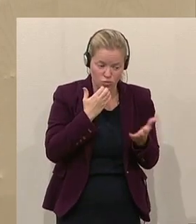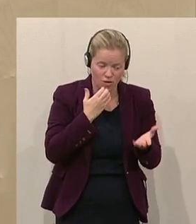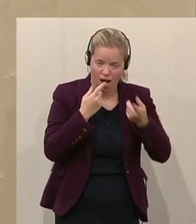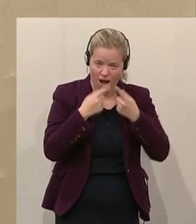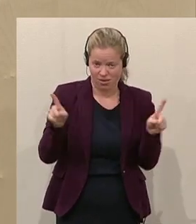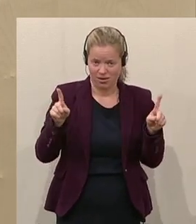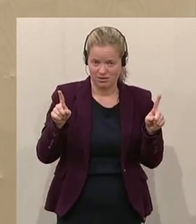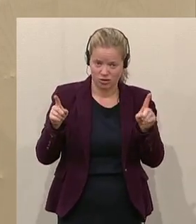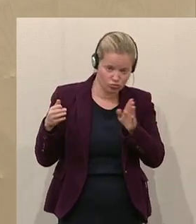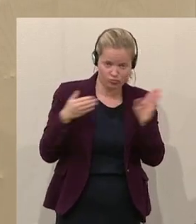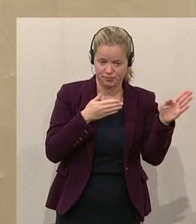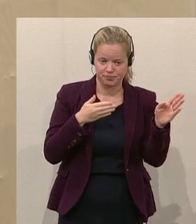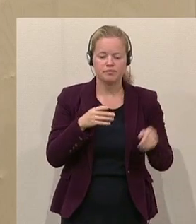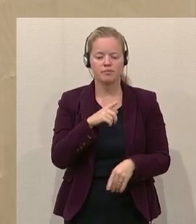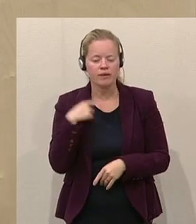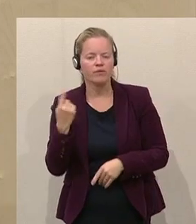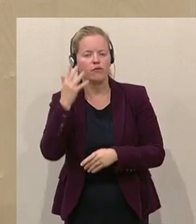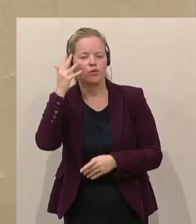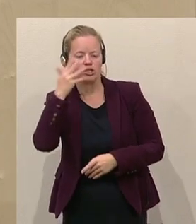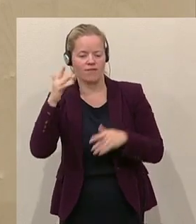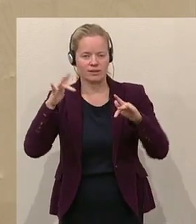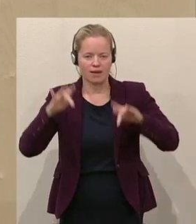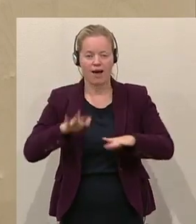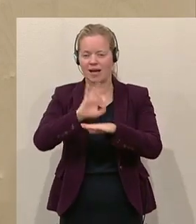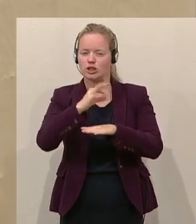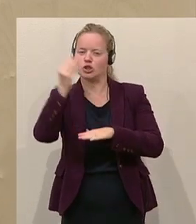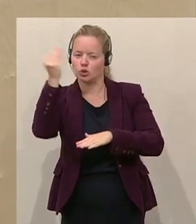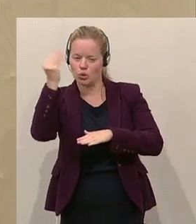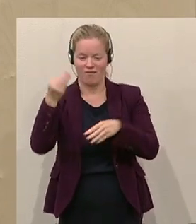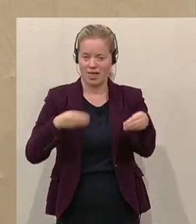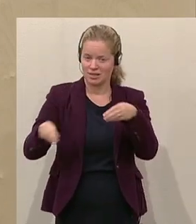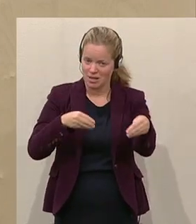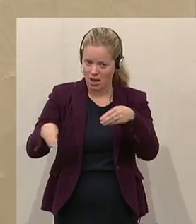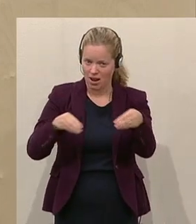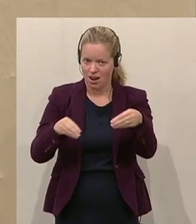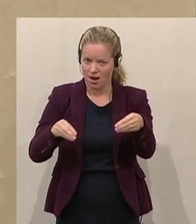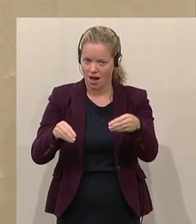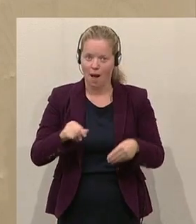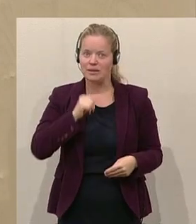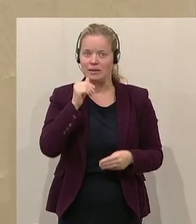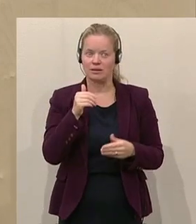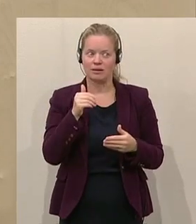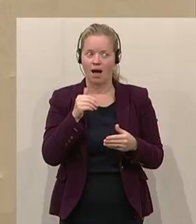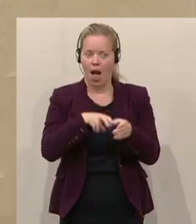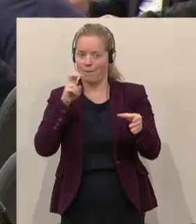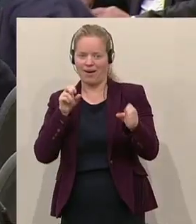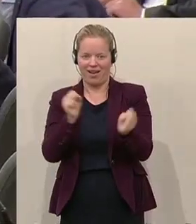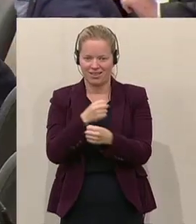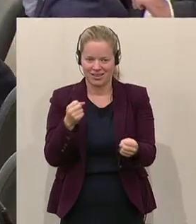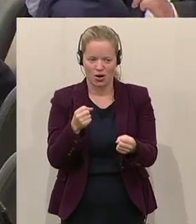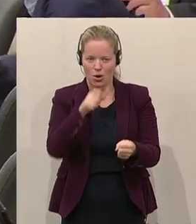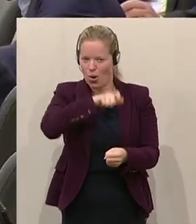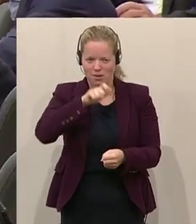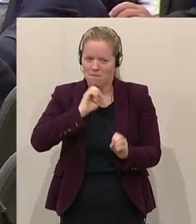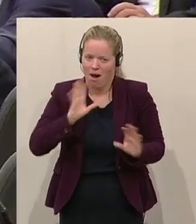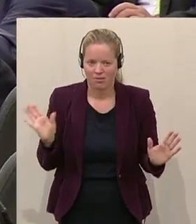eine flexible Ganztagsschule, so wie wir sie uns vorstellen, aber nicht mit verschränktem Unterricht, wo man im System dann drinnen hängt und wo man nicht rauskommt und die Leute